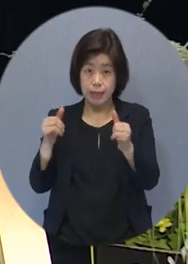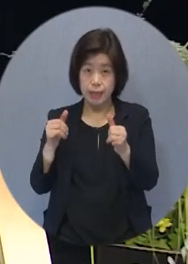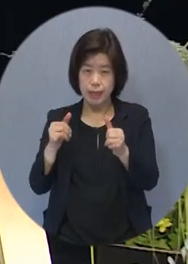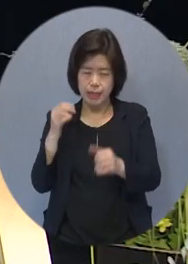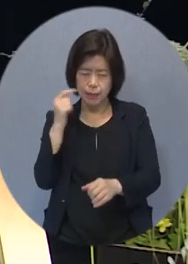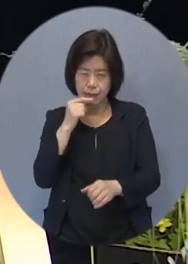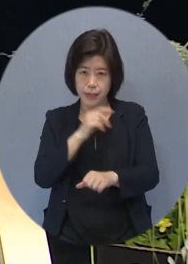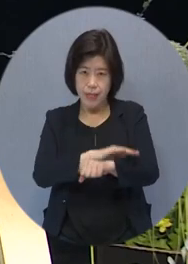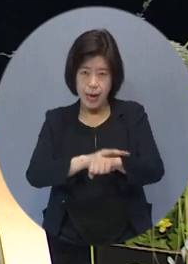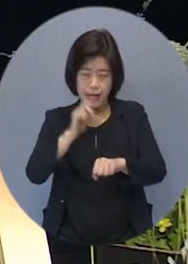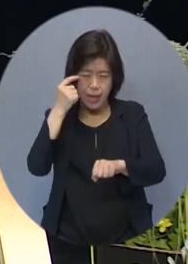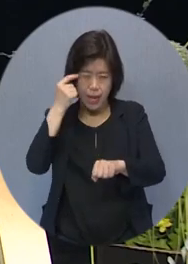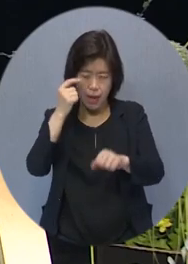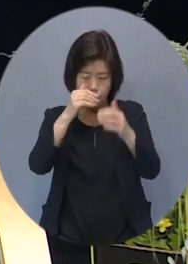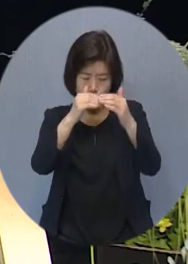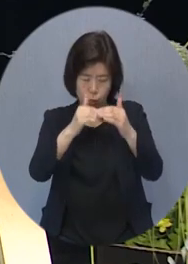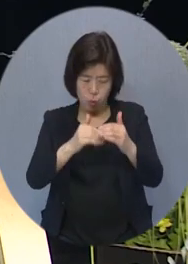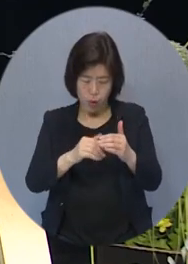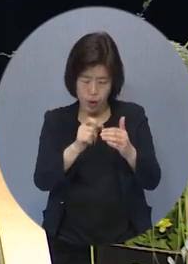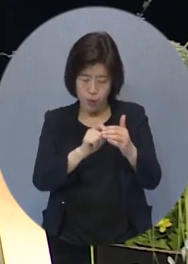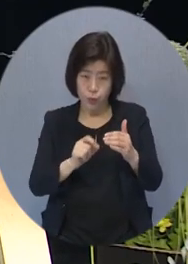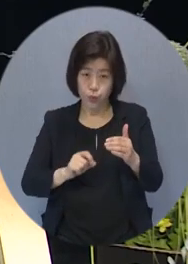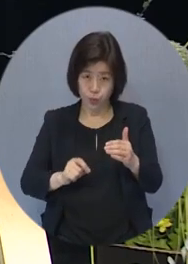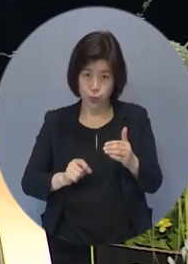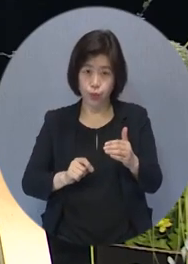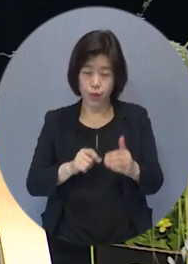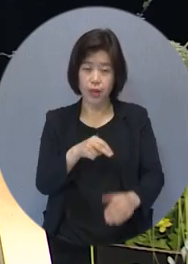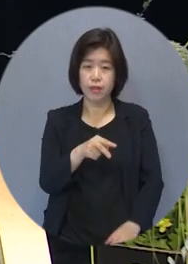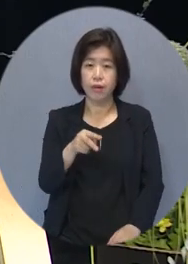구도로 남다르게 해석한 서정에